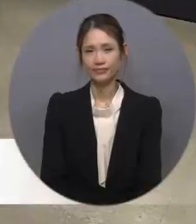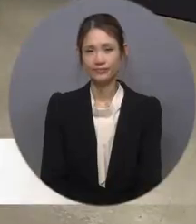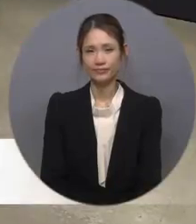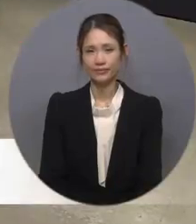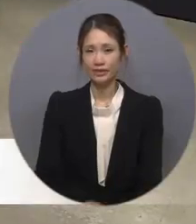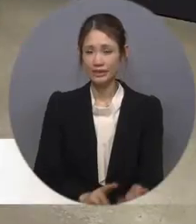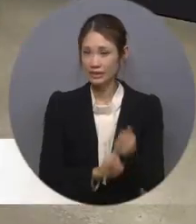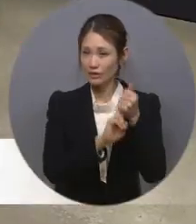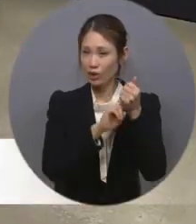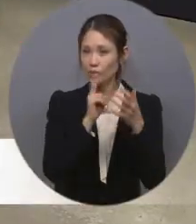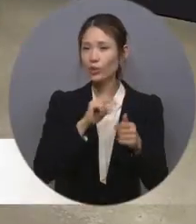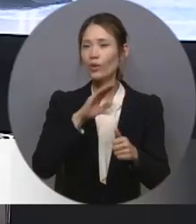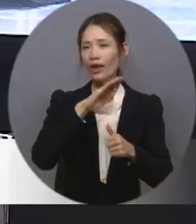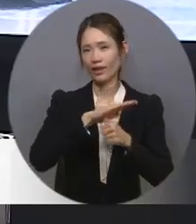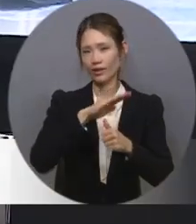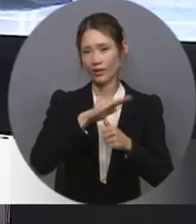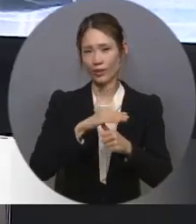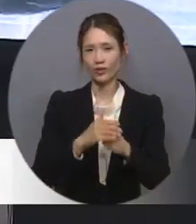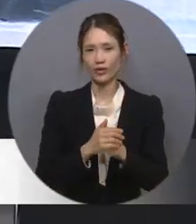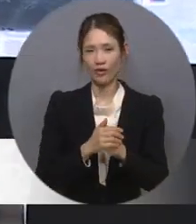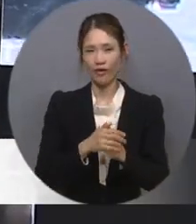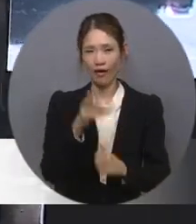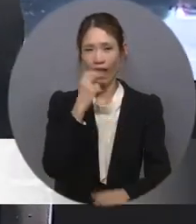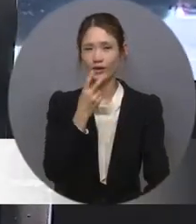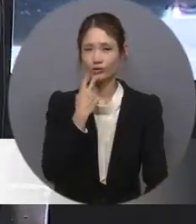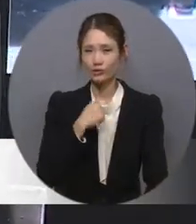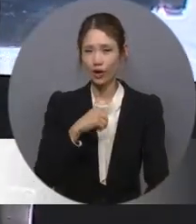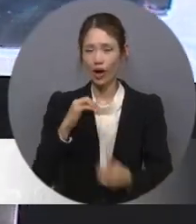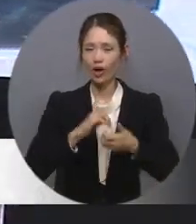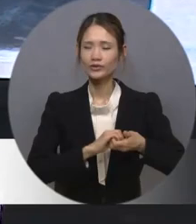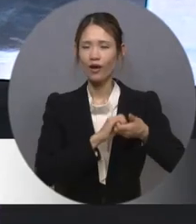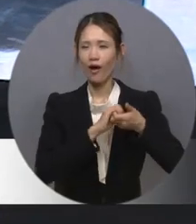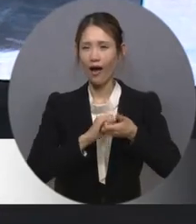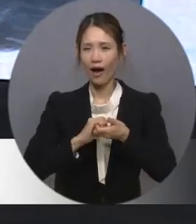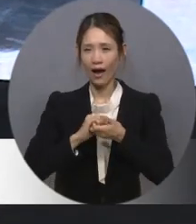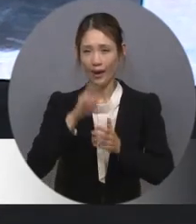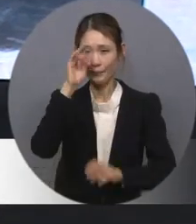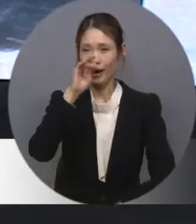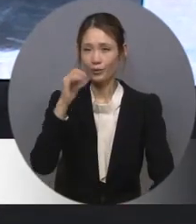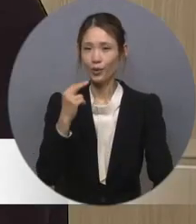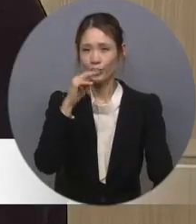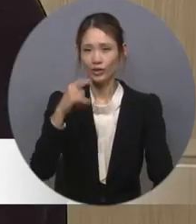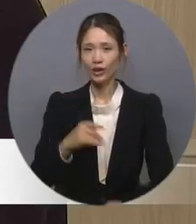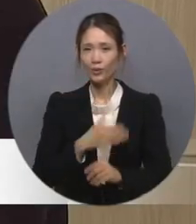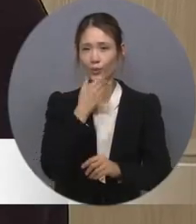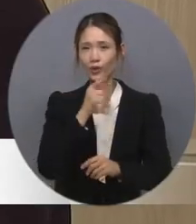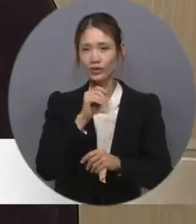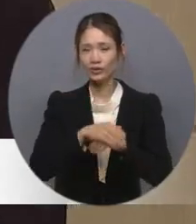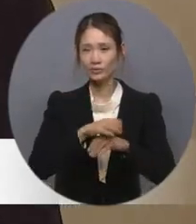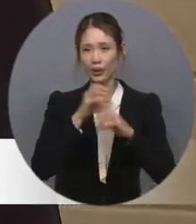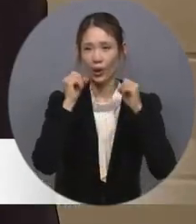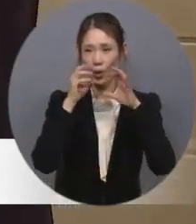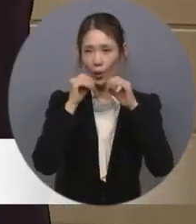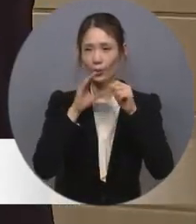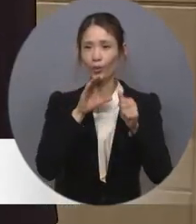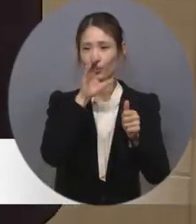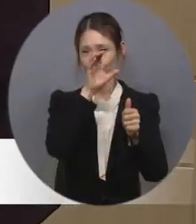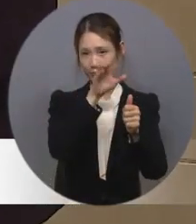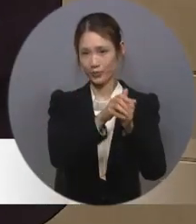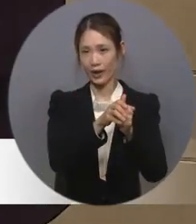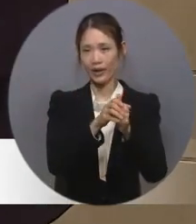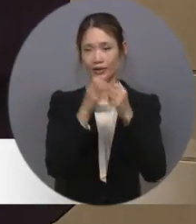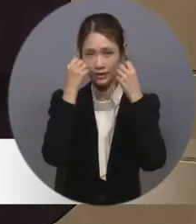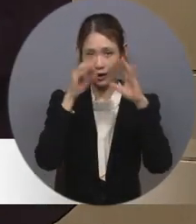기적을 노래하는 소년 가수 겸 성악가 박모세 씨가 복지TV 홍보대사로 새로운 행보에 나섭니다.